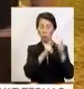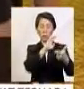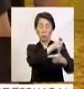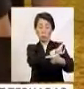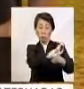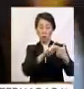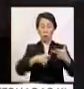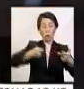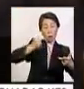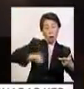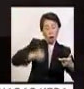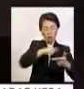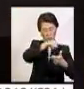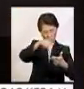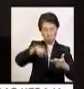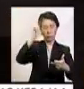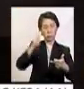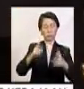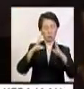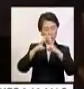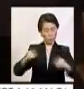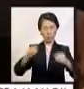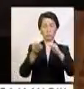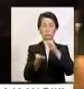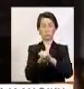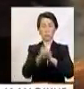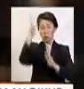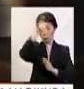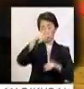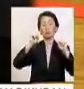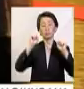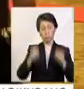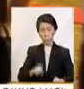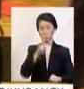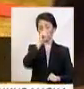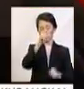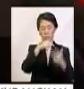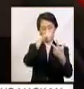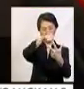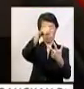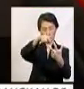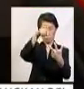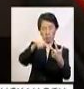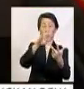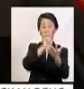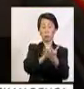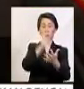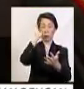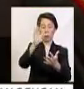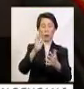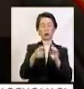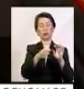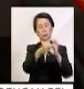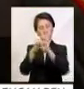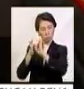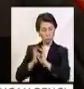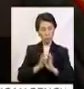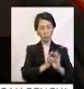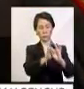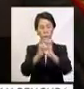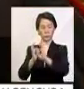dan kehakiman serta membasmi rasuah, kerajaan dapat memastikan ketiga-tiga badan berkenaan akan saling